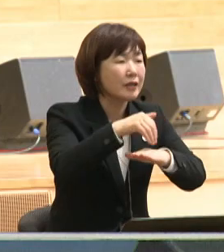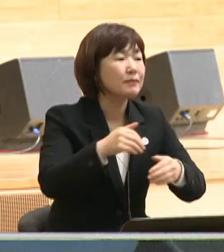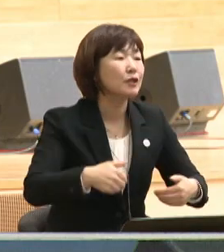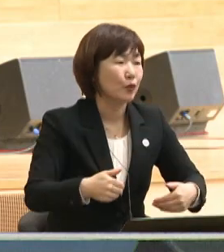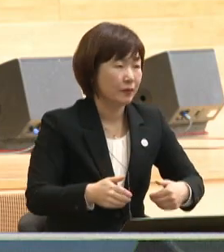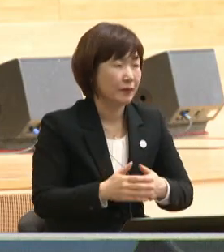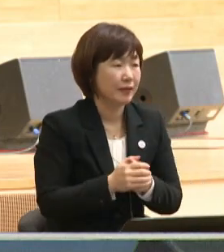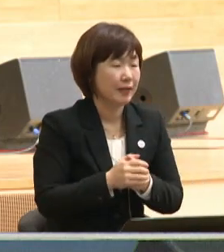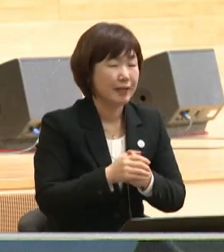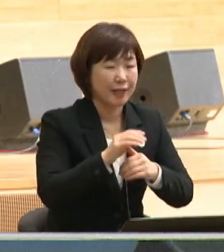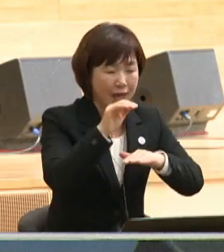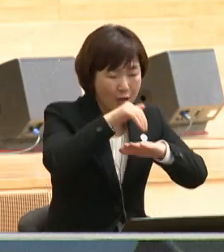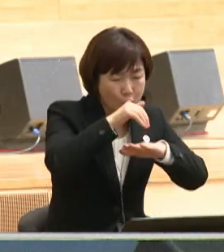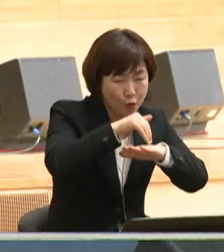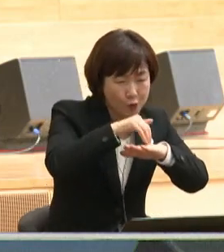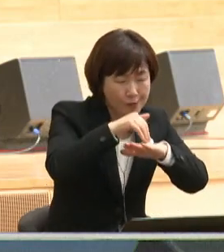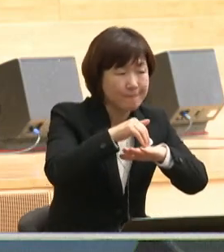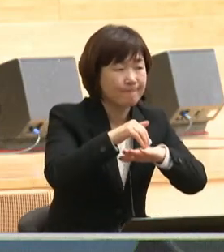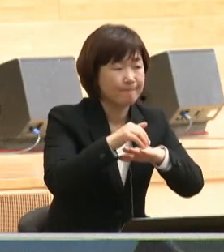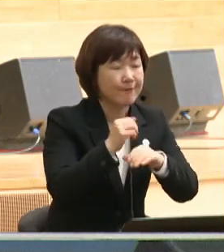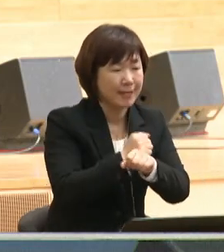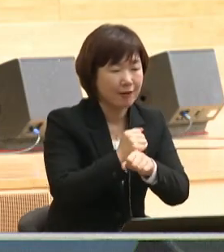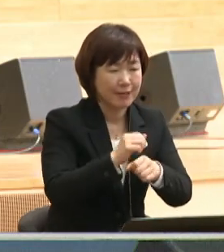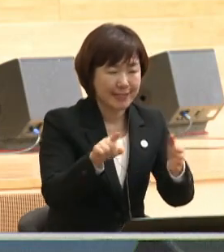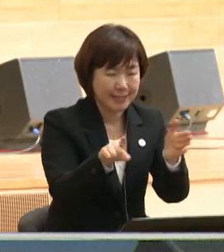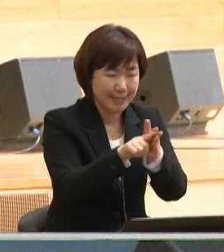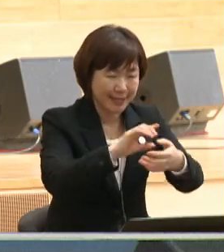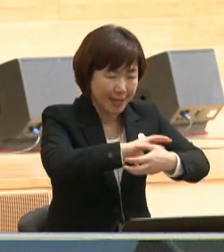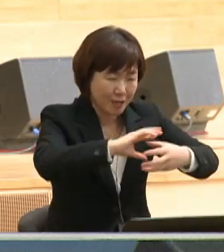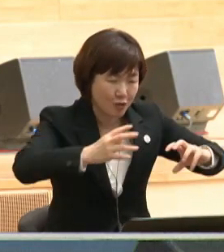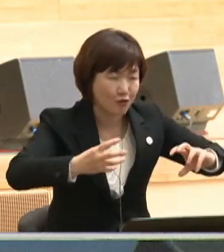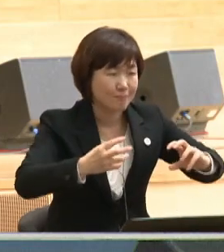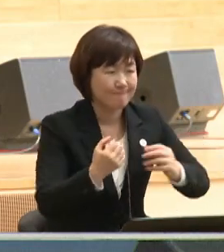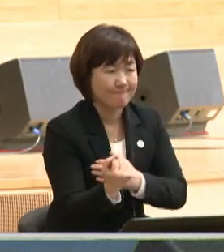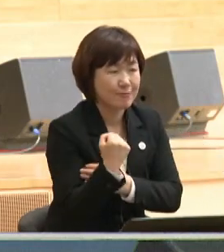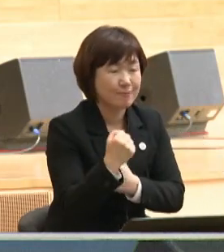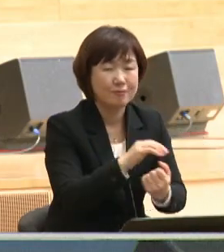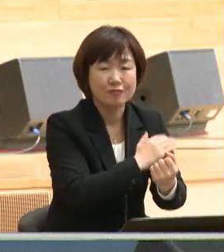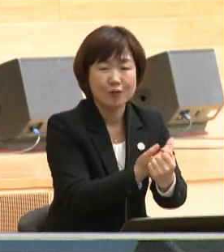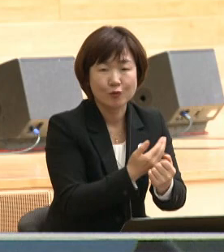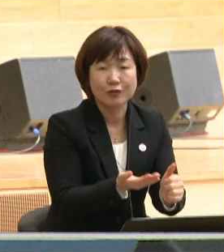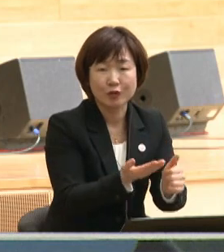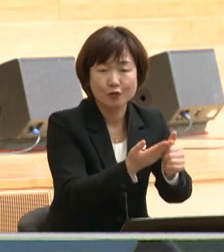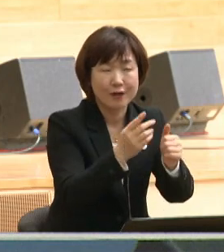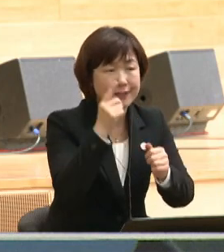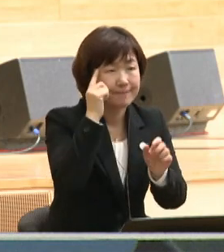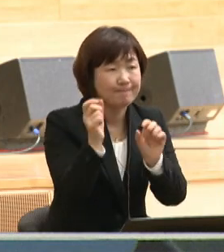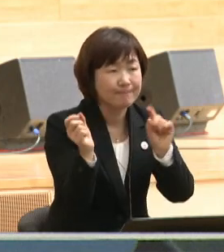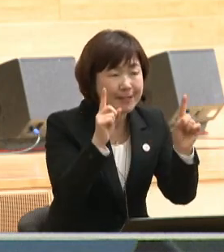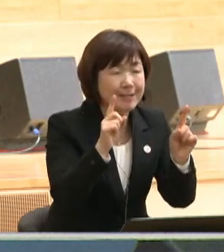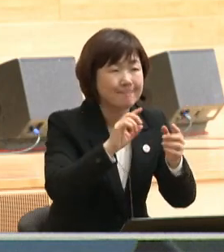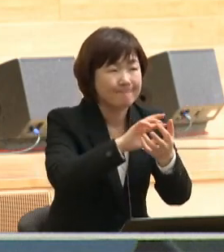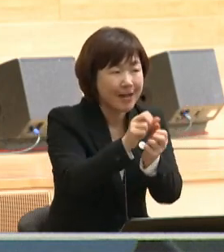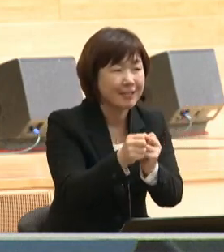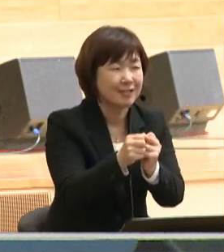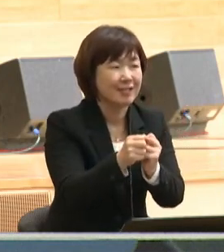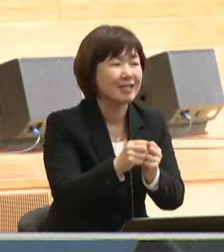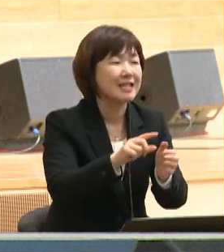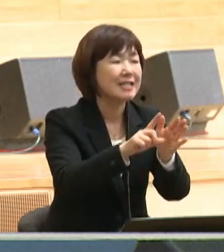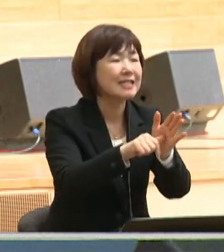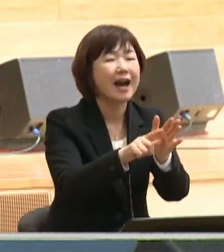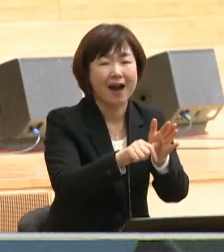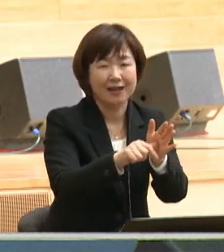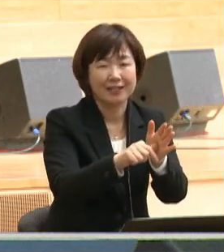것입니다 훈련을 하여서 신앙의 근육도 키우고 정신을 바짝 차리면 그런 각성의 시간이 그리스도인 병사인